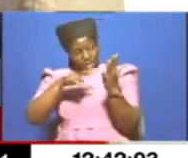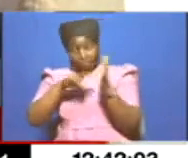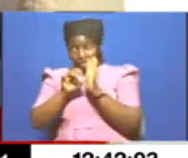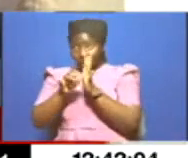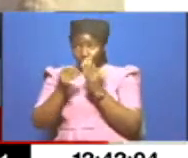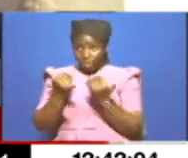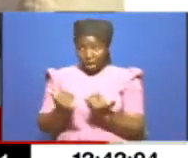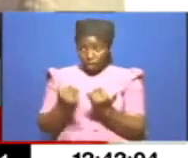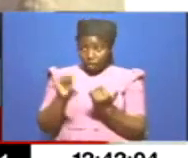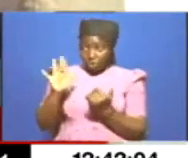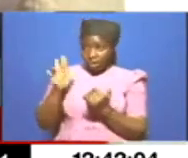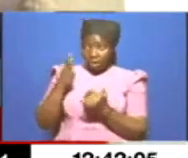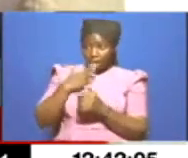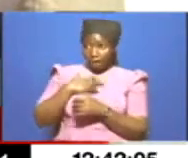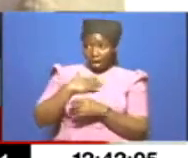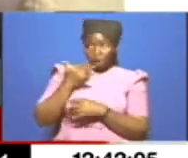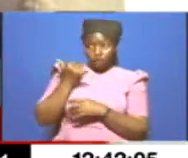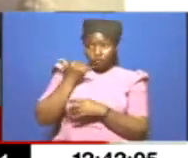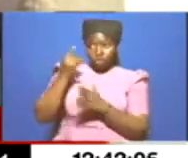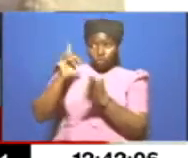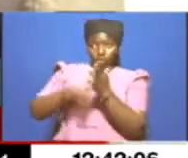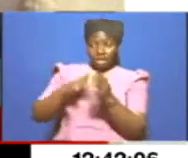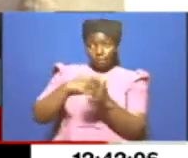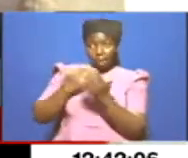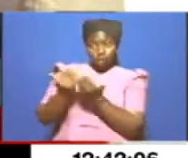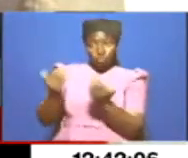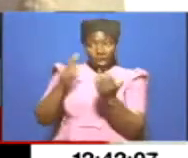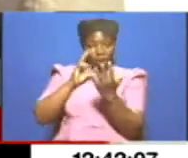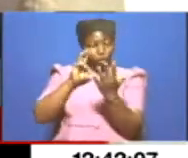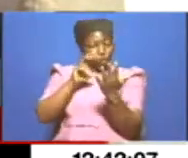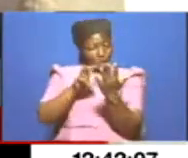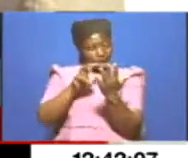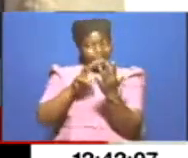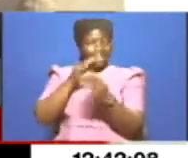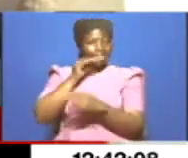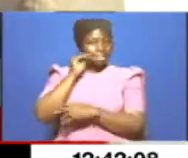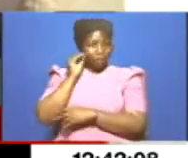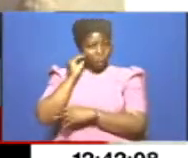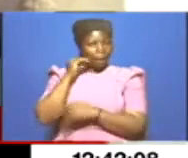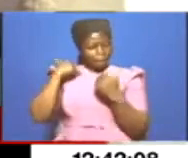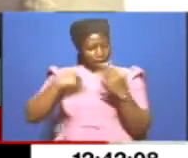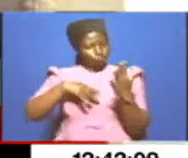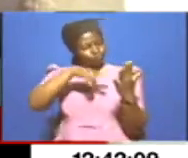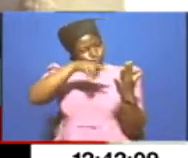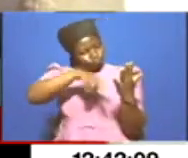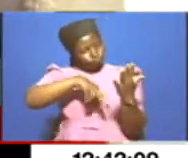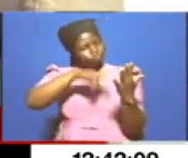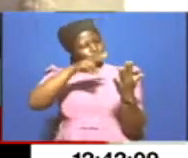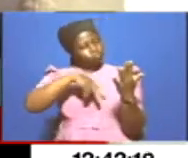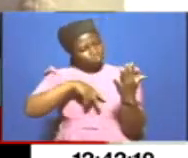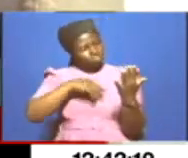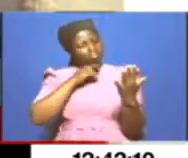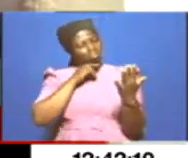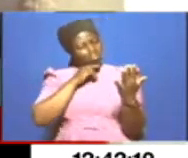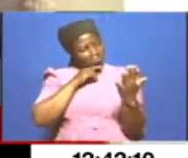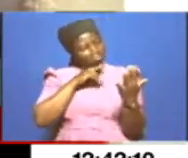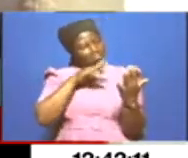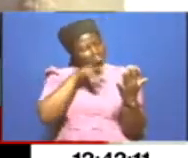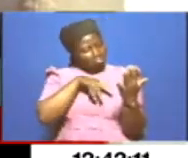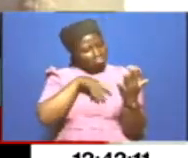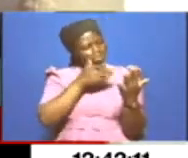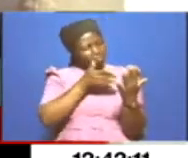Nanzi, hii simu yangu, kile watoto wangu wanaangalia kwa nyumba, huwa nakiona na hapa, kile wanafanya chote na kiona hapa. Kama